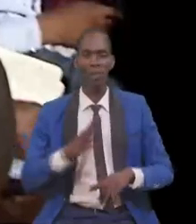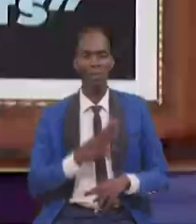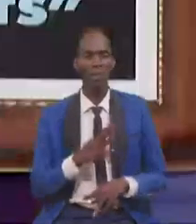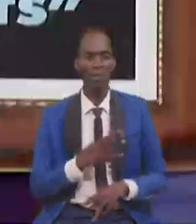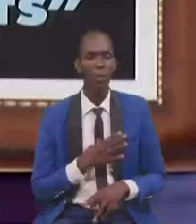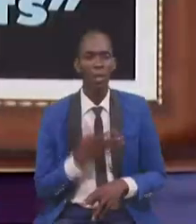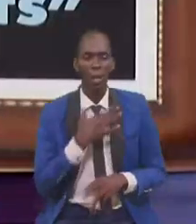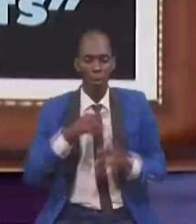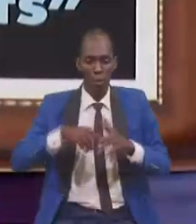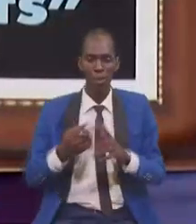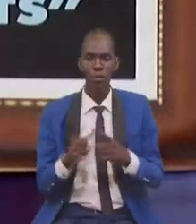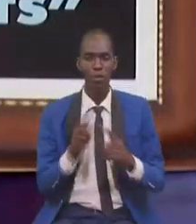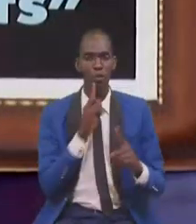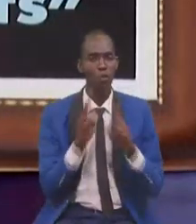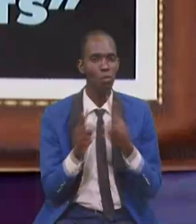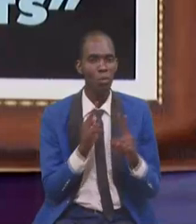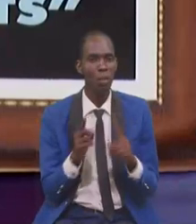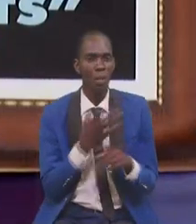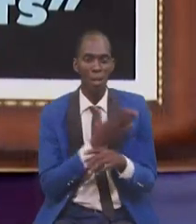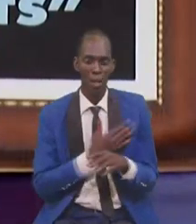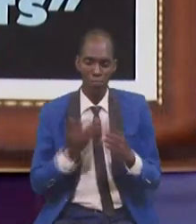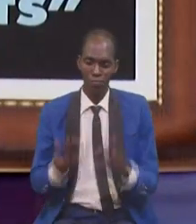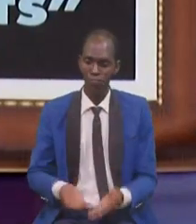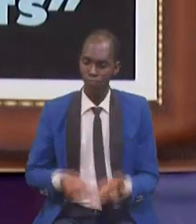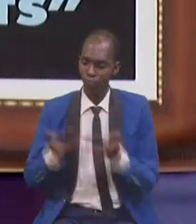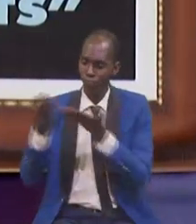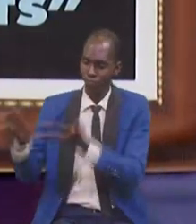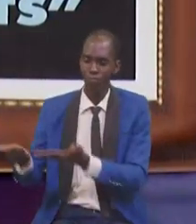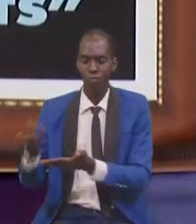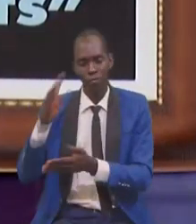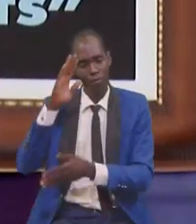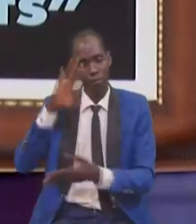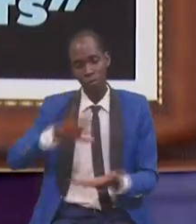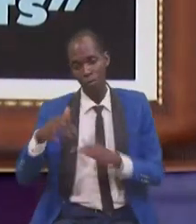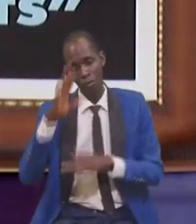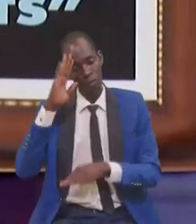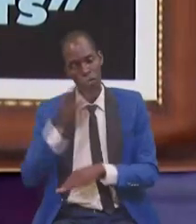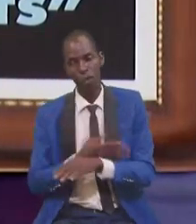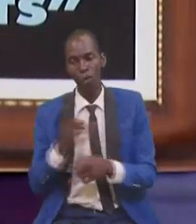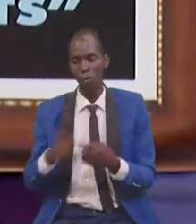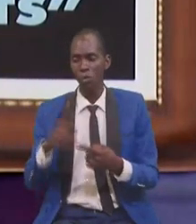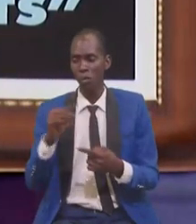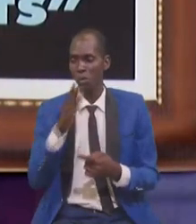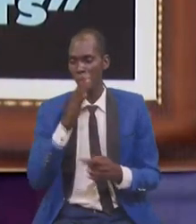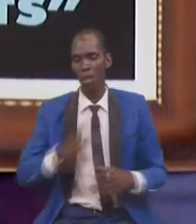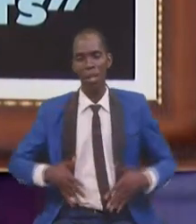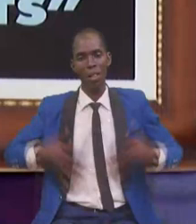et se mit à parler. Jésus le rendit à sa mère. Verset 16.